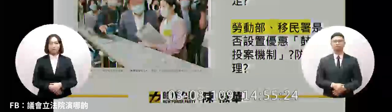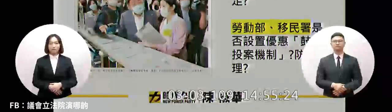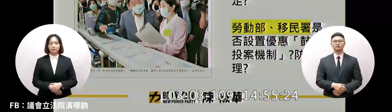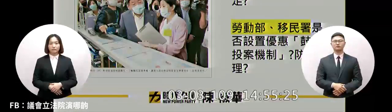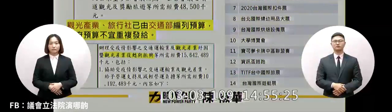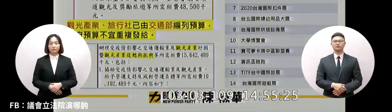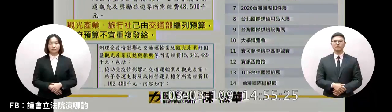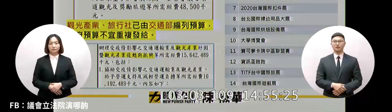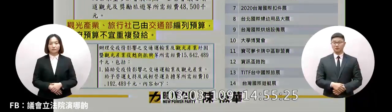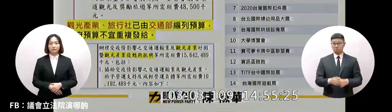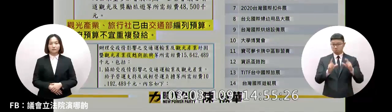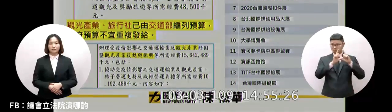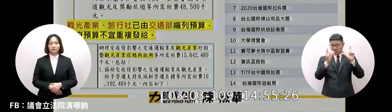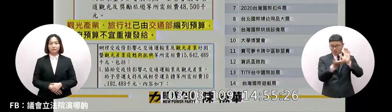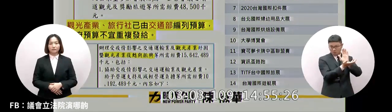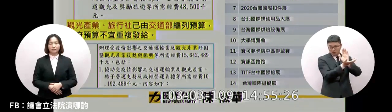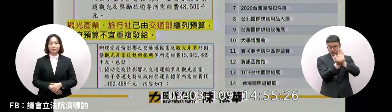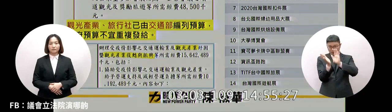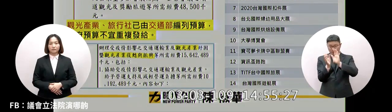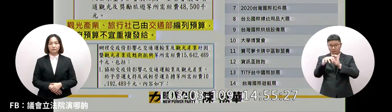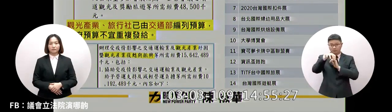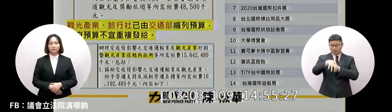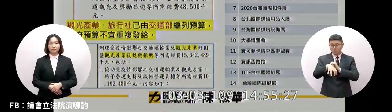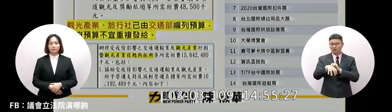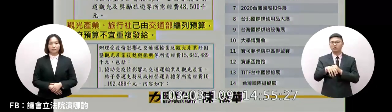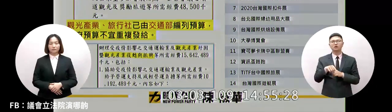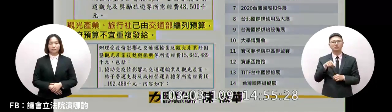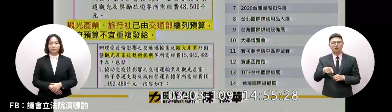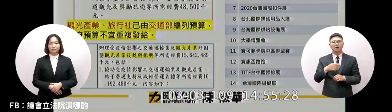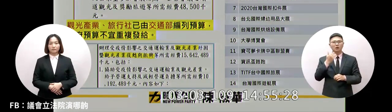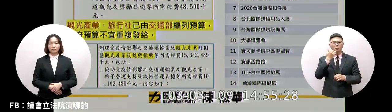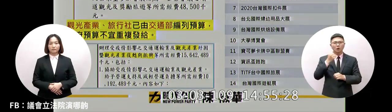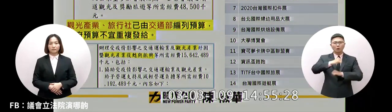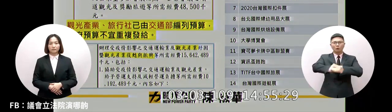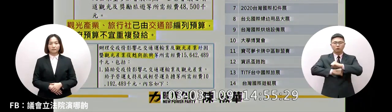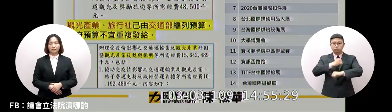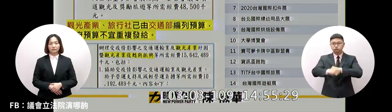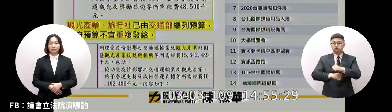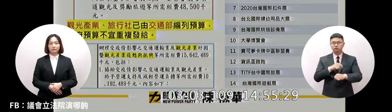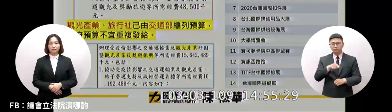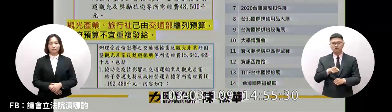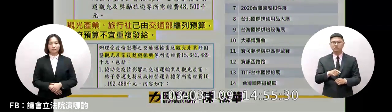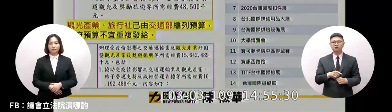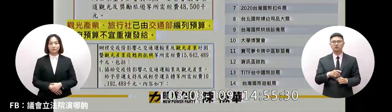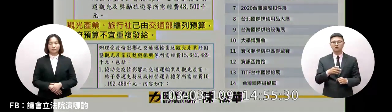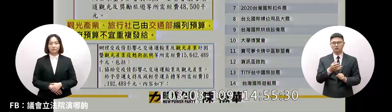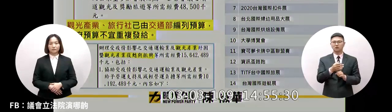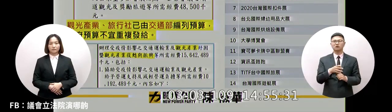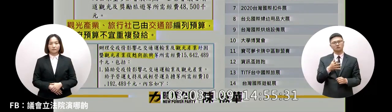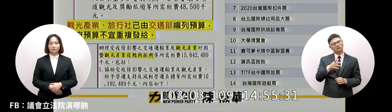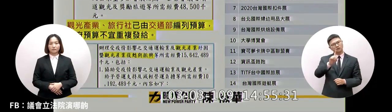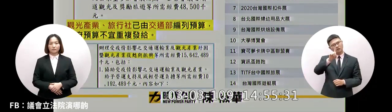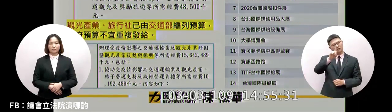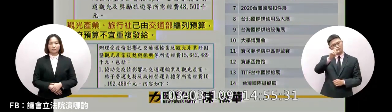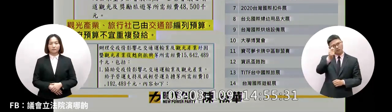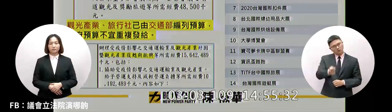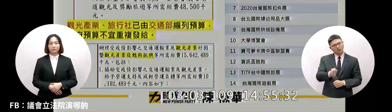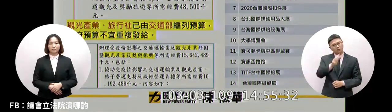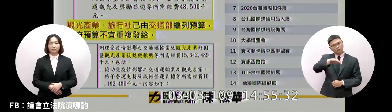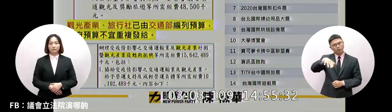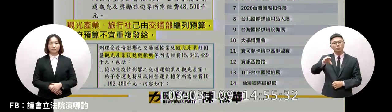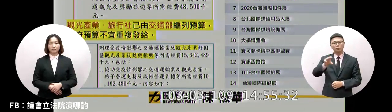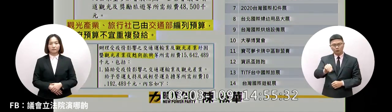型展场那大型展场活动这边是 相关的编了1亿5千万哈。